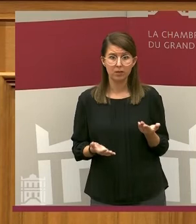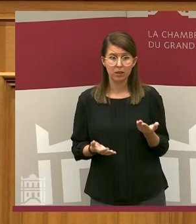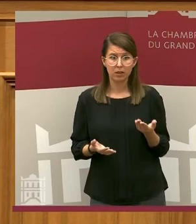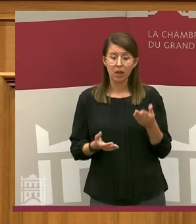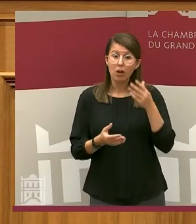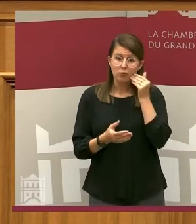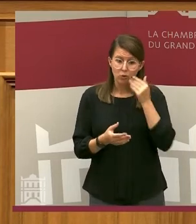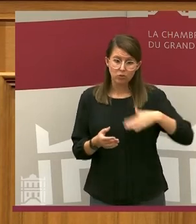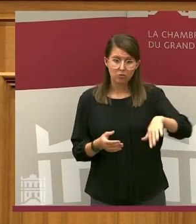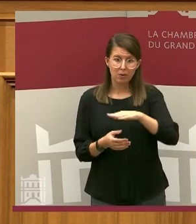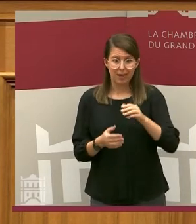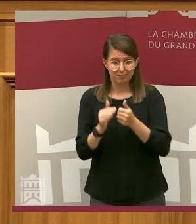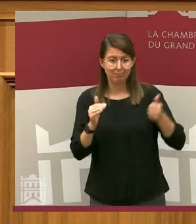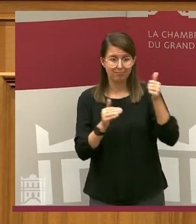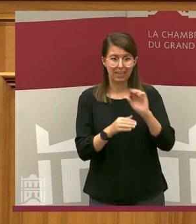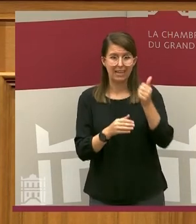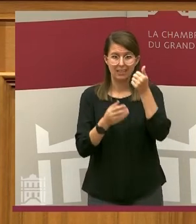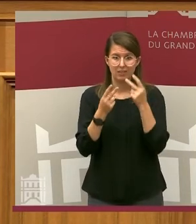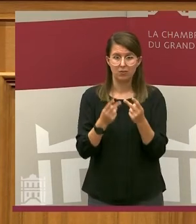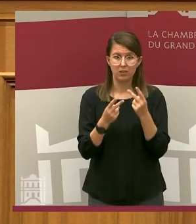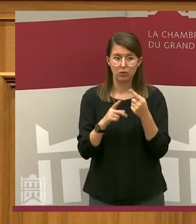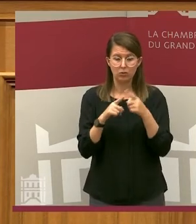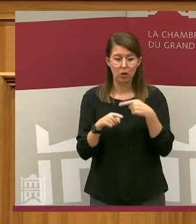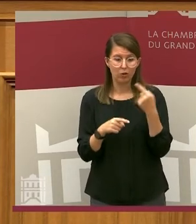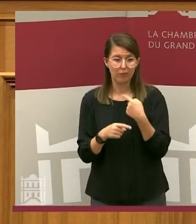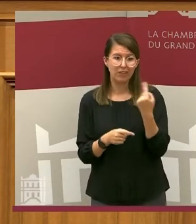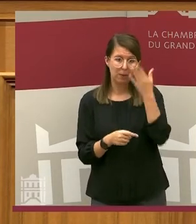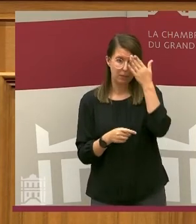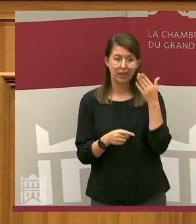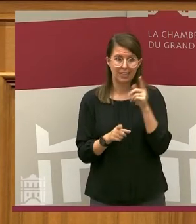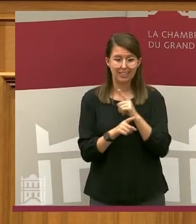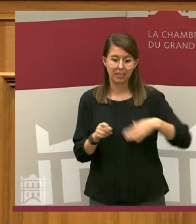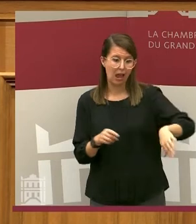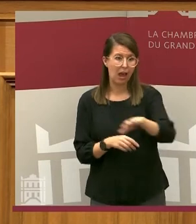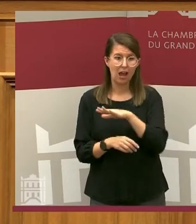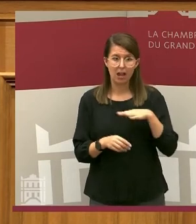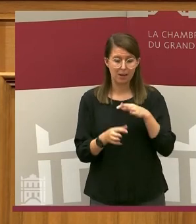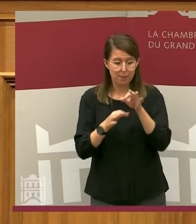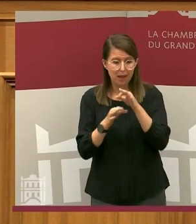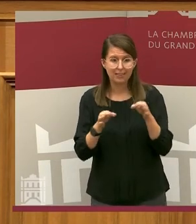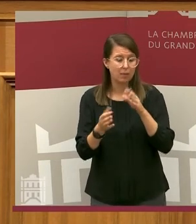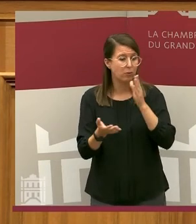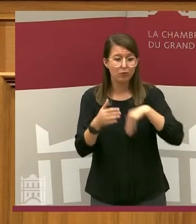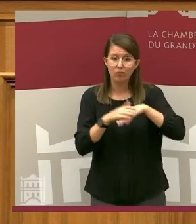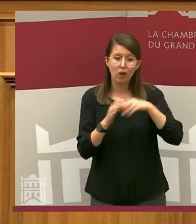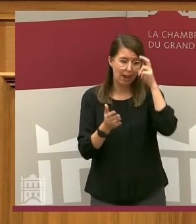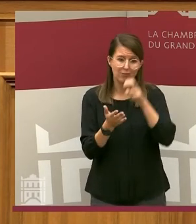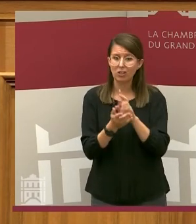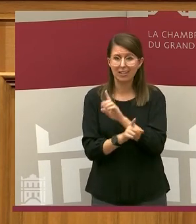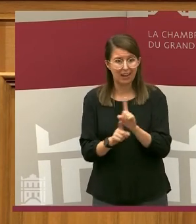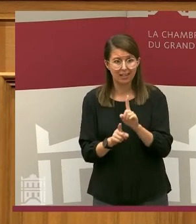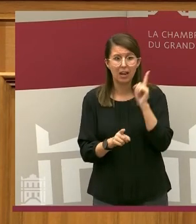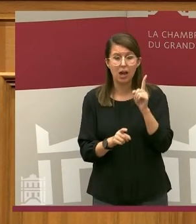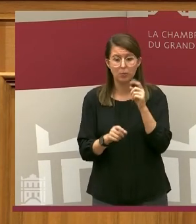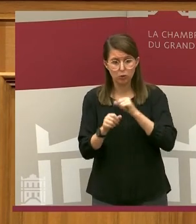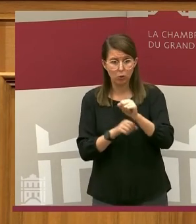ist eine Priorität für das Land, und auch wenn wir Piraten sicher nicht mit allen Punkten erkommen von den Maßnahmen auferstanden sind. So fand er